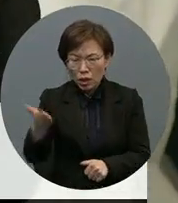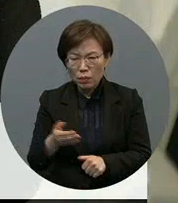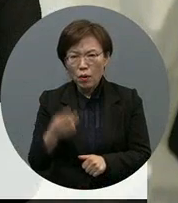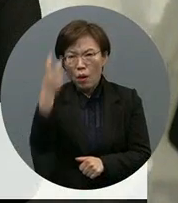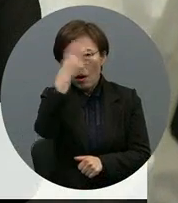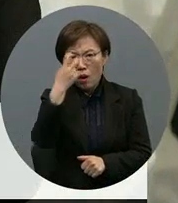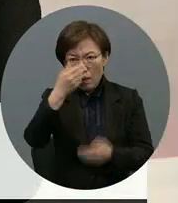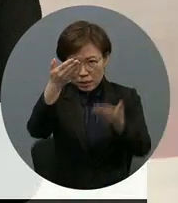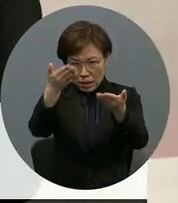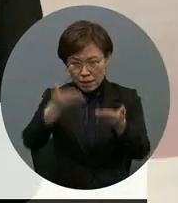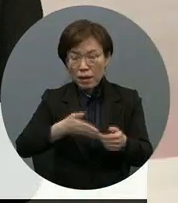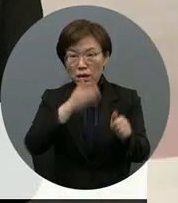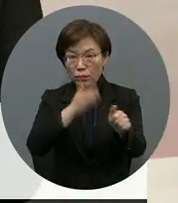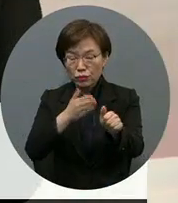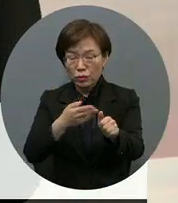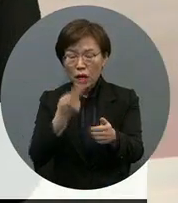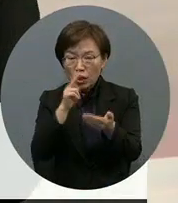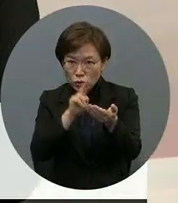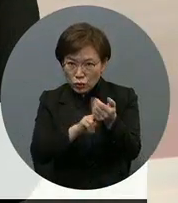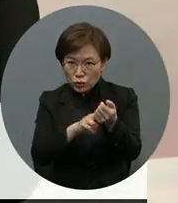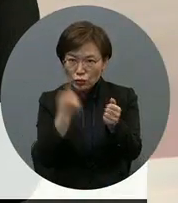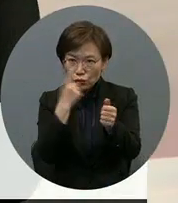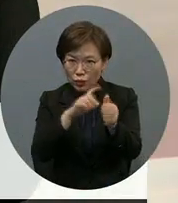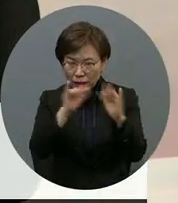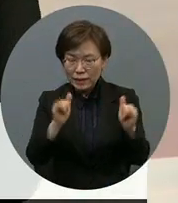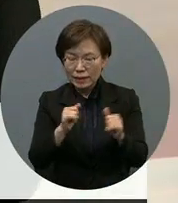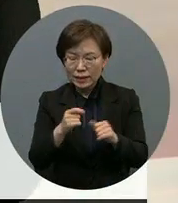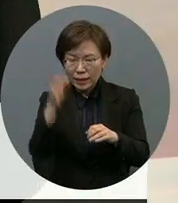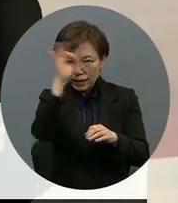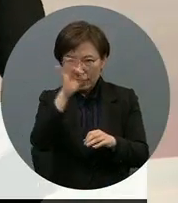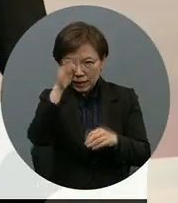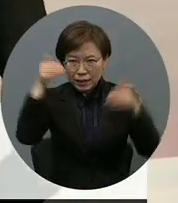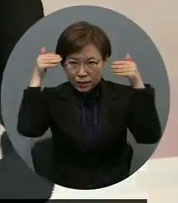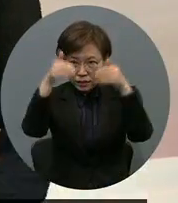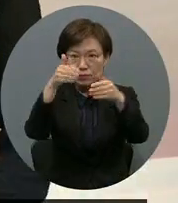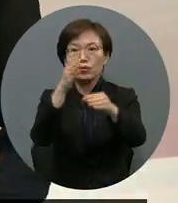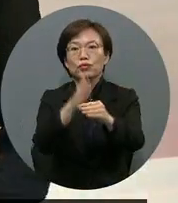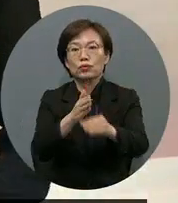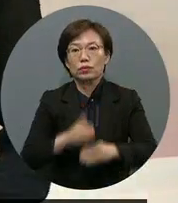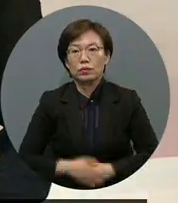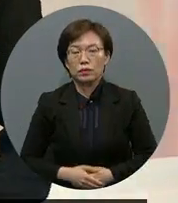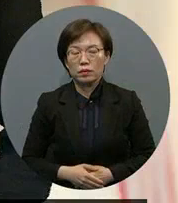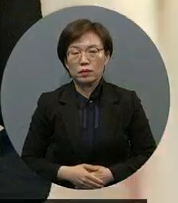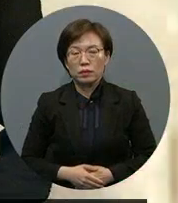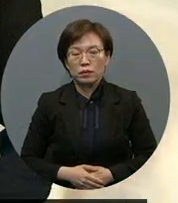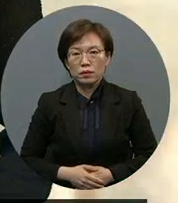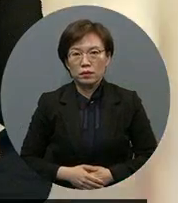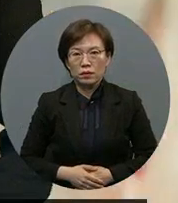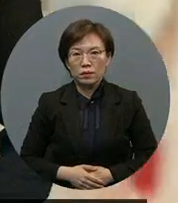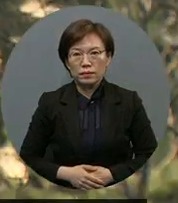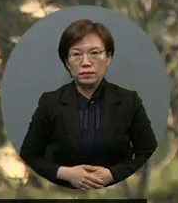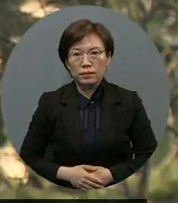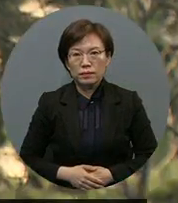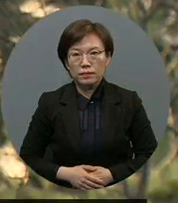검사를 실시해 수문 강 염 자를 빨리 찾는데 주력하고 있습니다 유희정 기자입니다